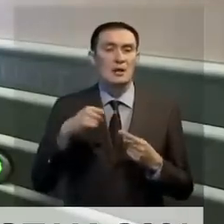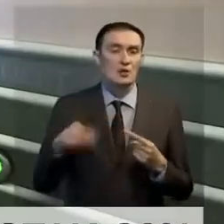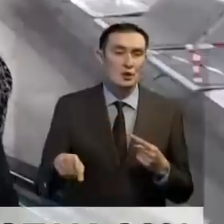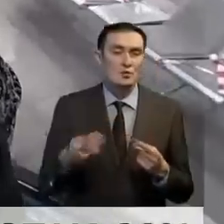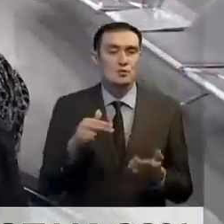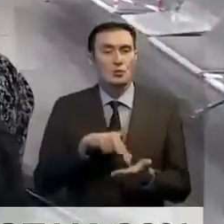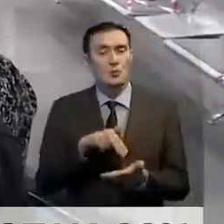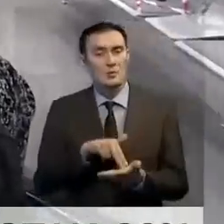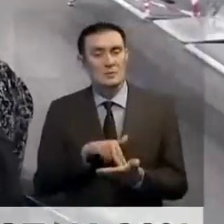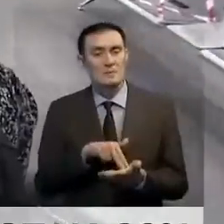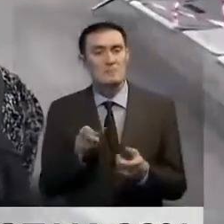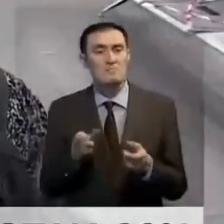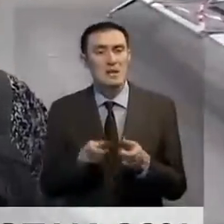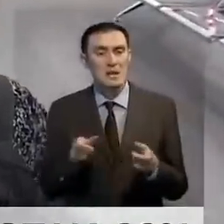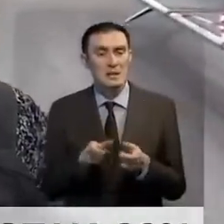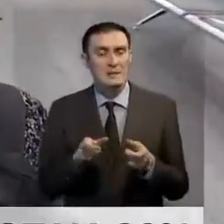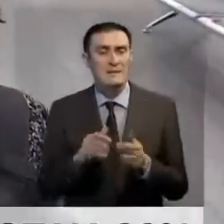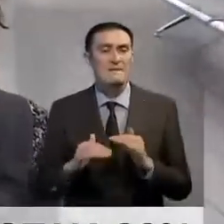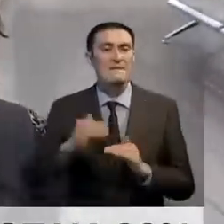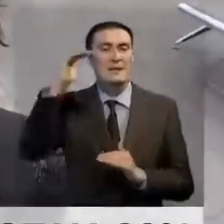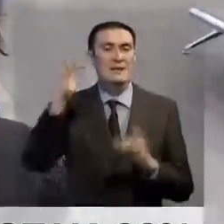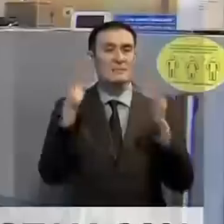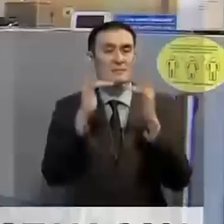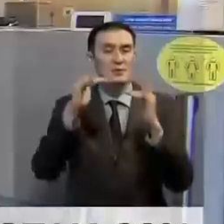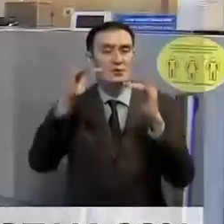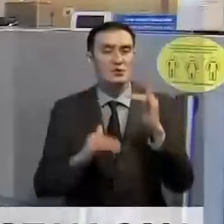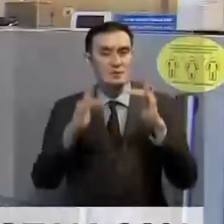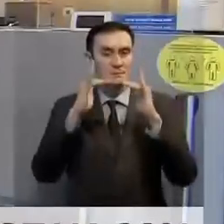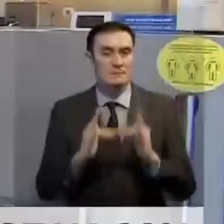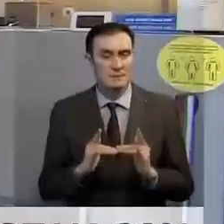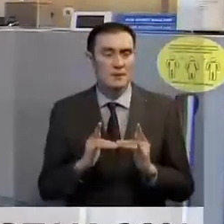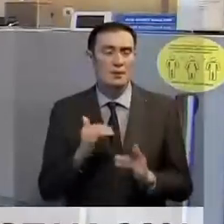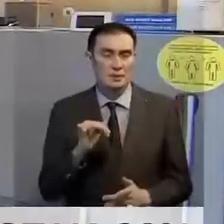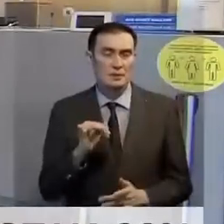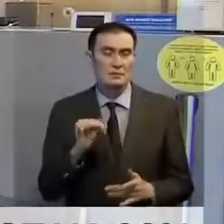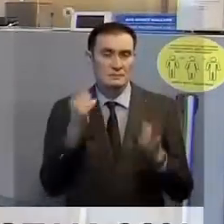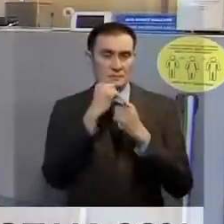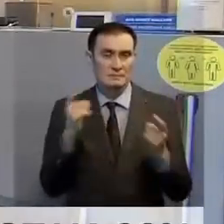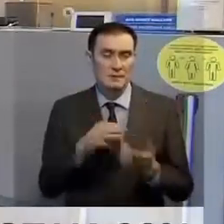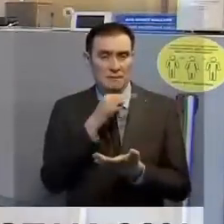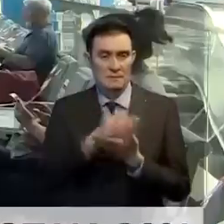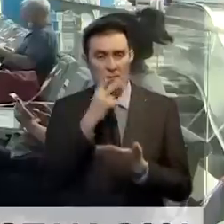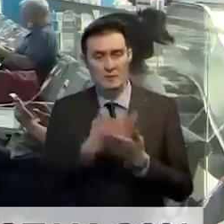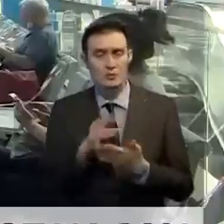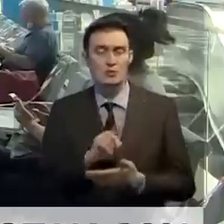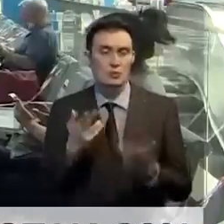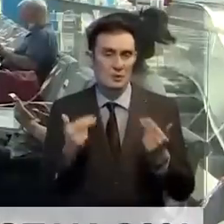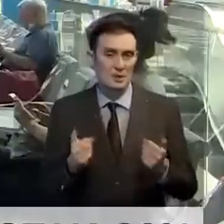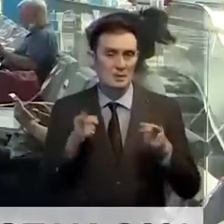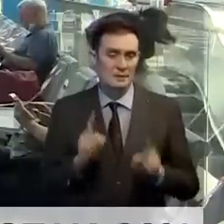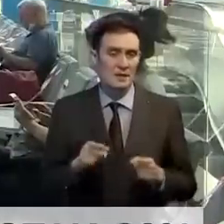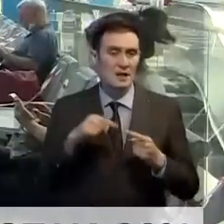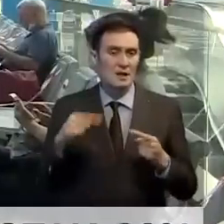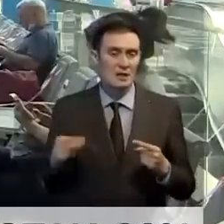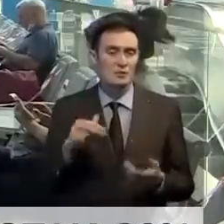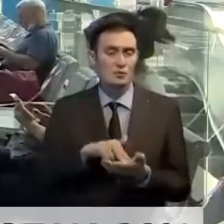отличать цену верхних мест от нижних мест. И как нам показал мониторинг, что действительно разница